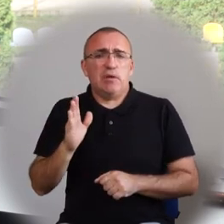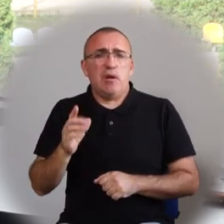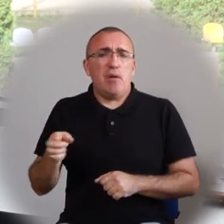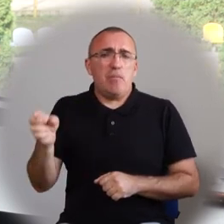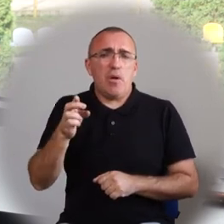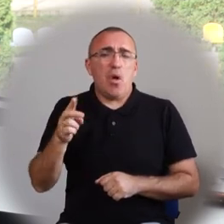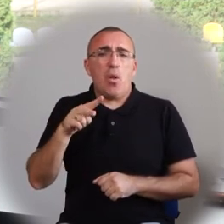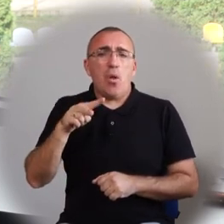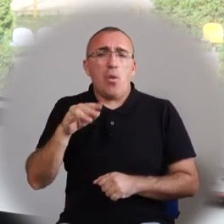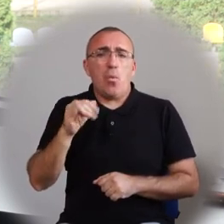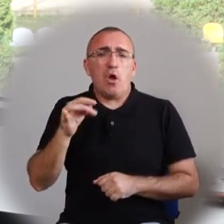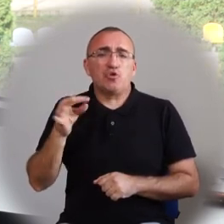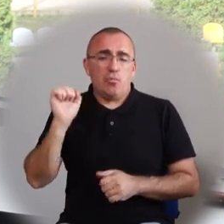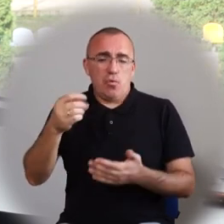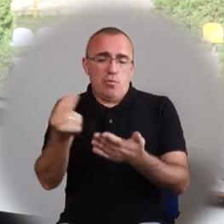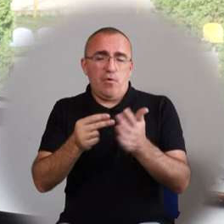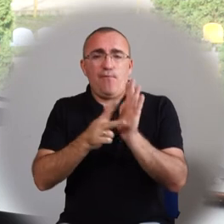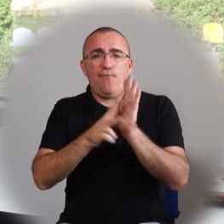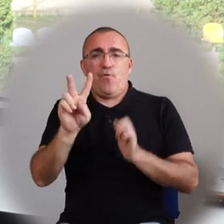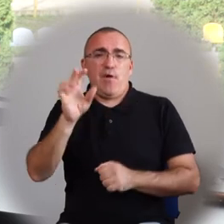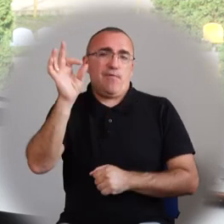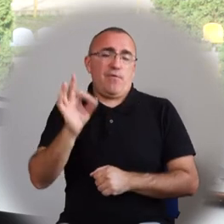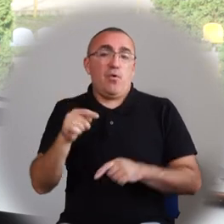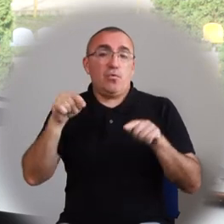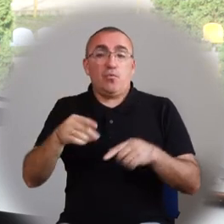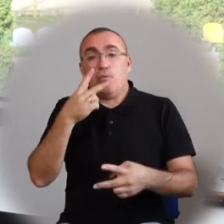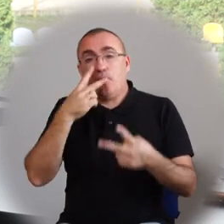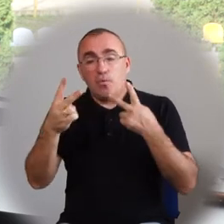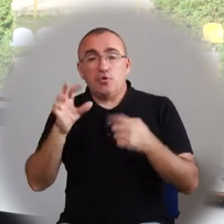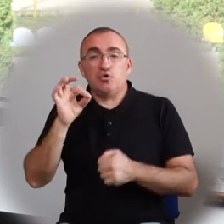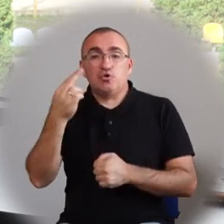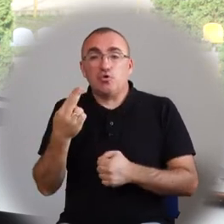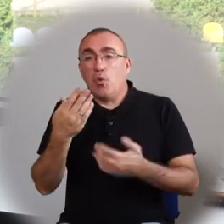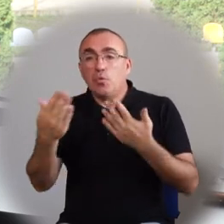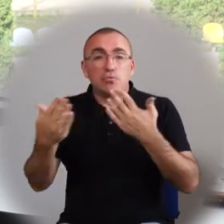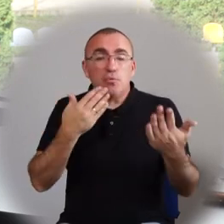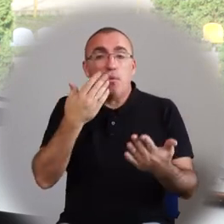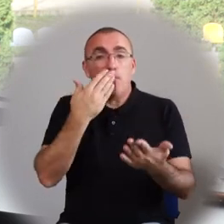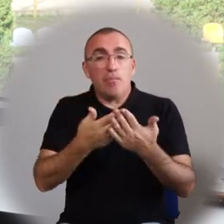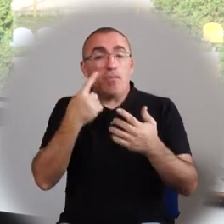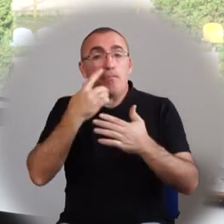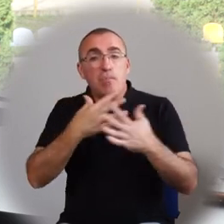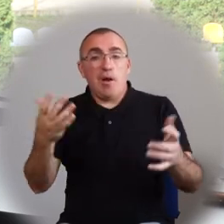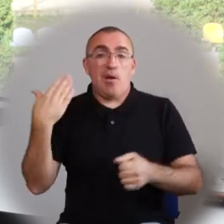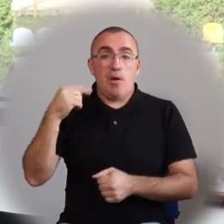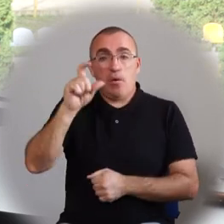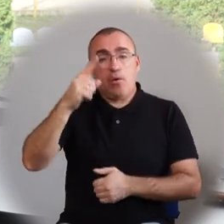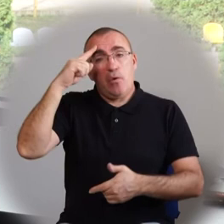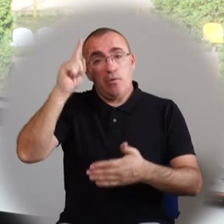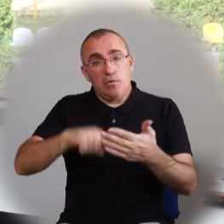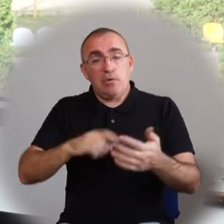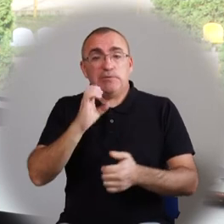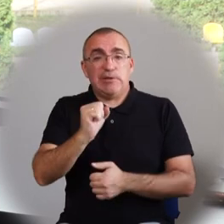тільки в Білорусі Лукашенку можуть намалювати 82%. Тут ми бачимо ту соціологію, яка показує, що